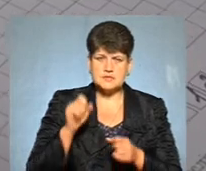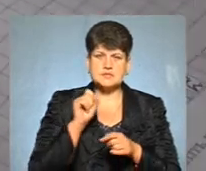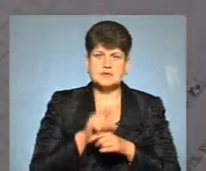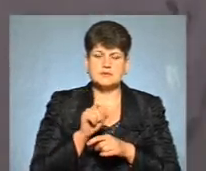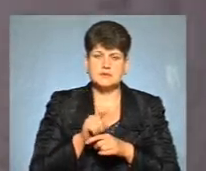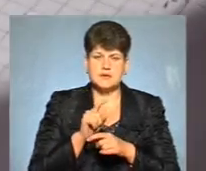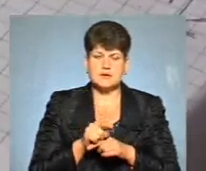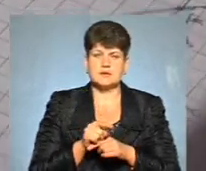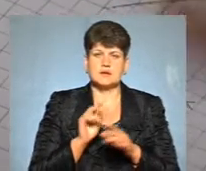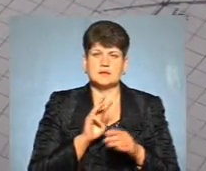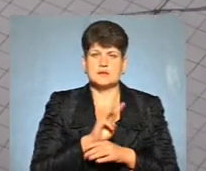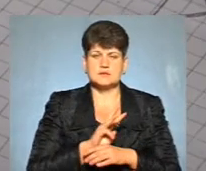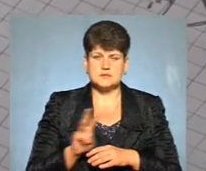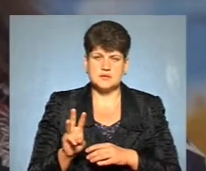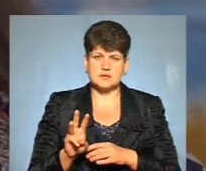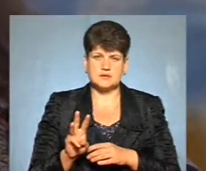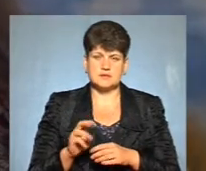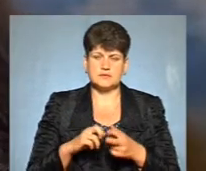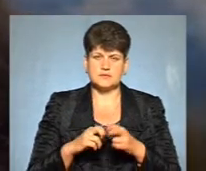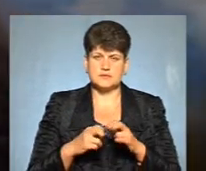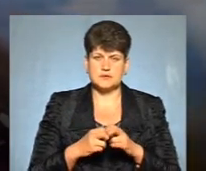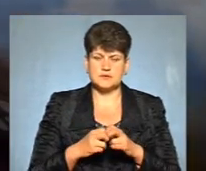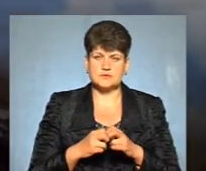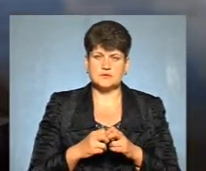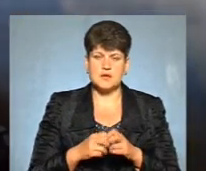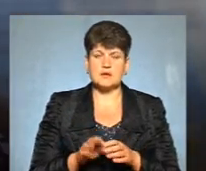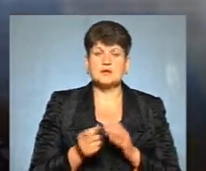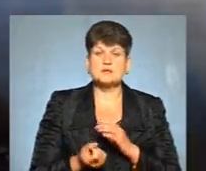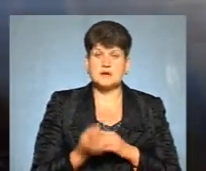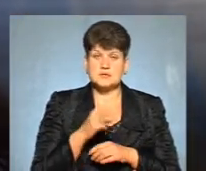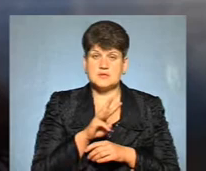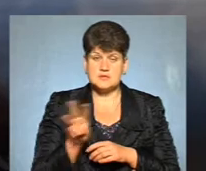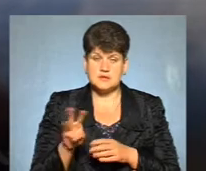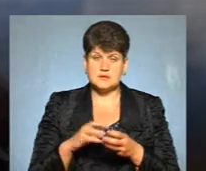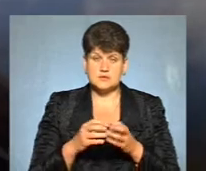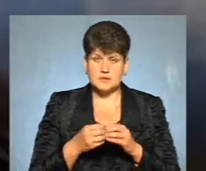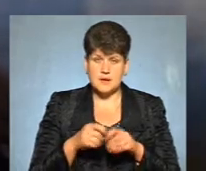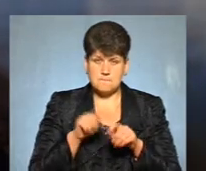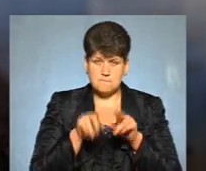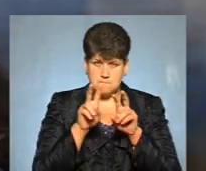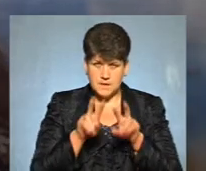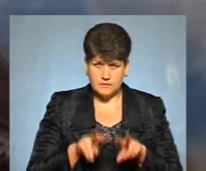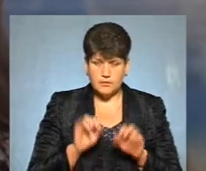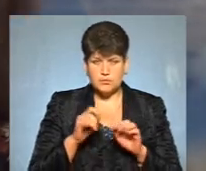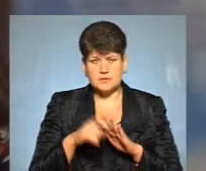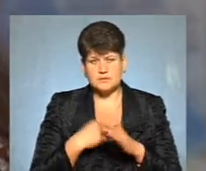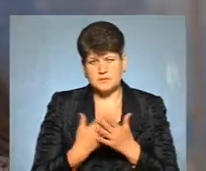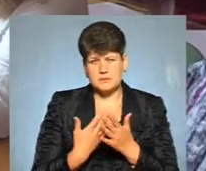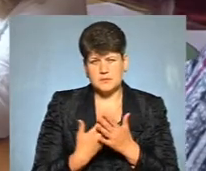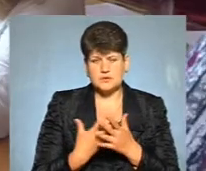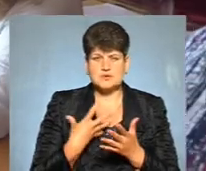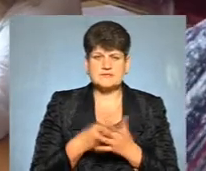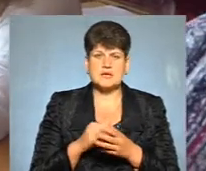центру оцінювання якості освіти. Як тільки на сайті з'являться результати, я з чернеткою перевірю і зможу тоді знати приблизно свій